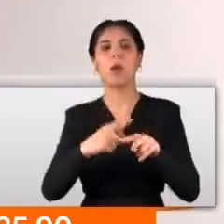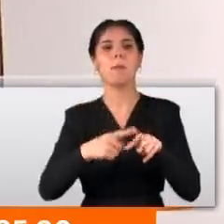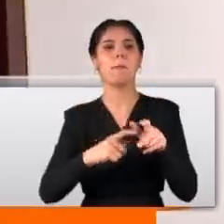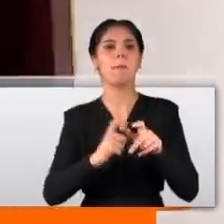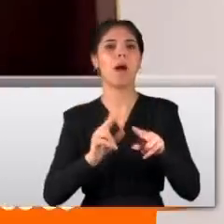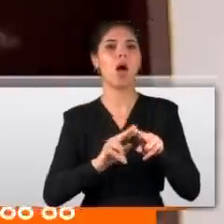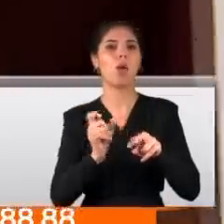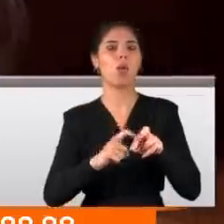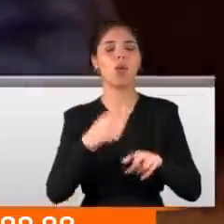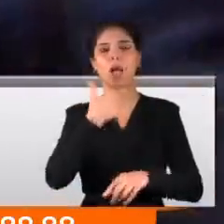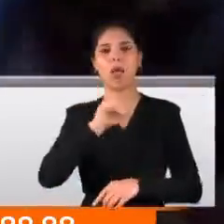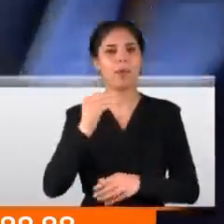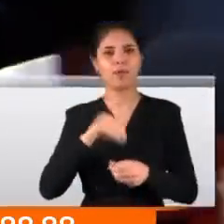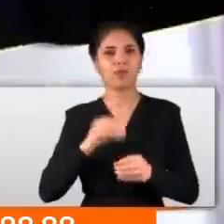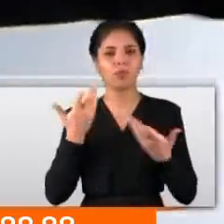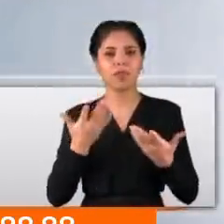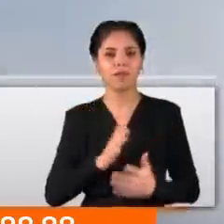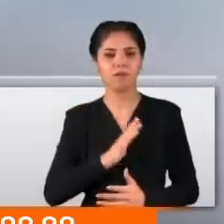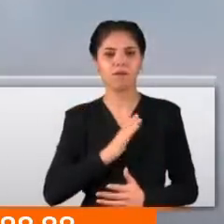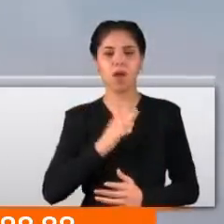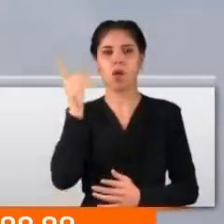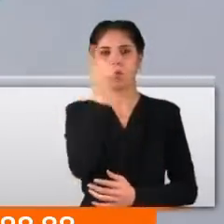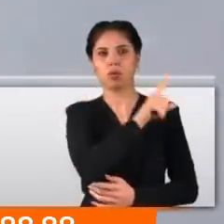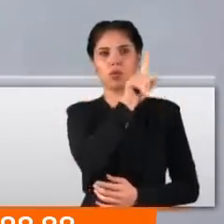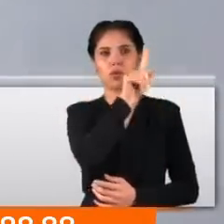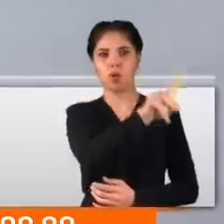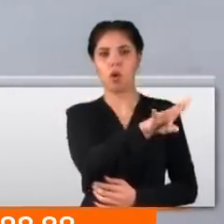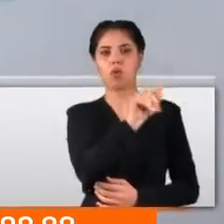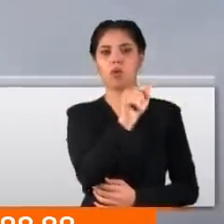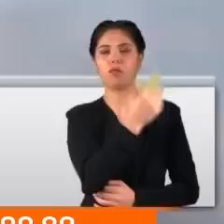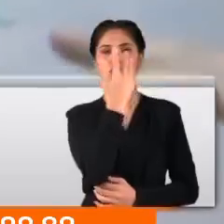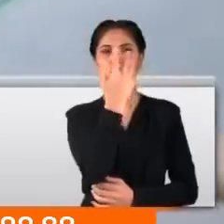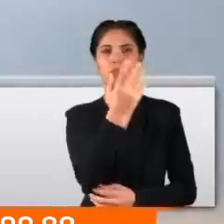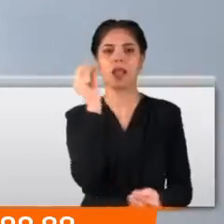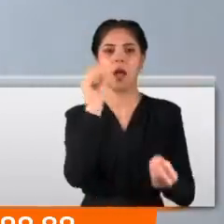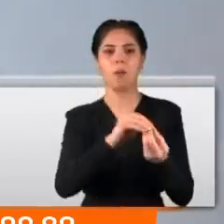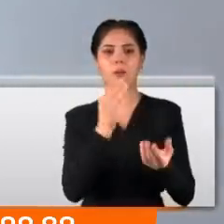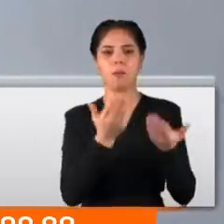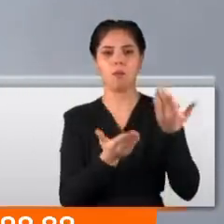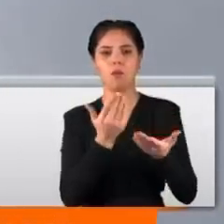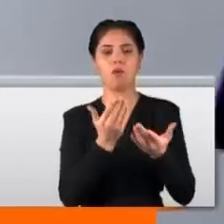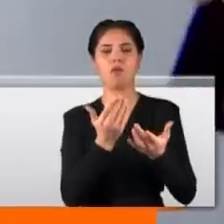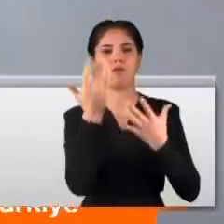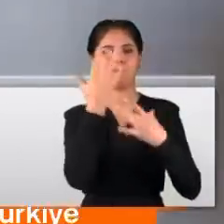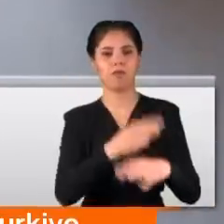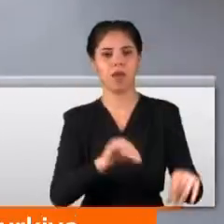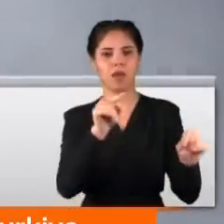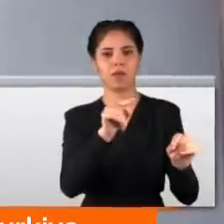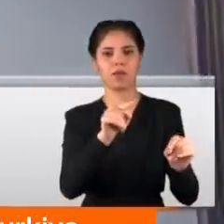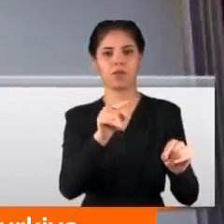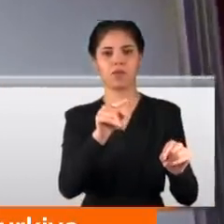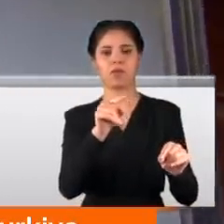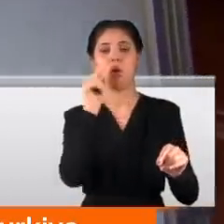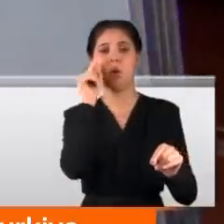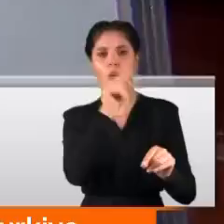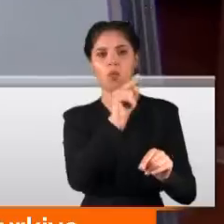için durum ne? Onlar için de şu an için 14,5'lik zam oranı garantilenmiş durumda. Tabii onlarda